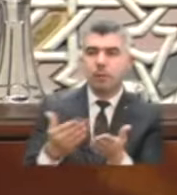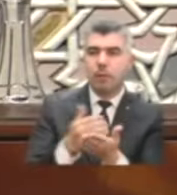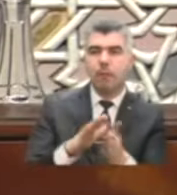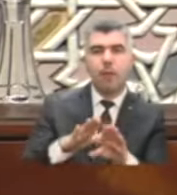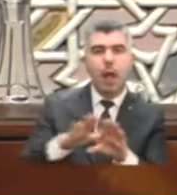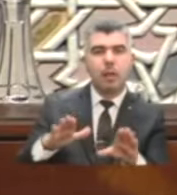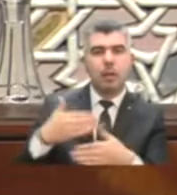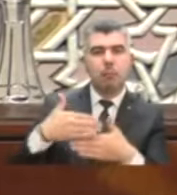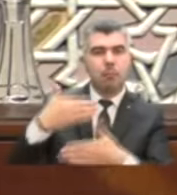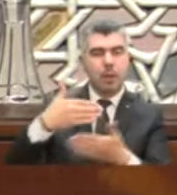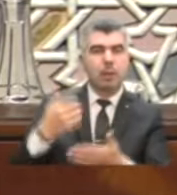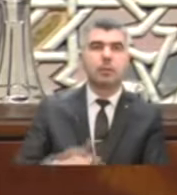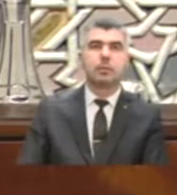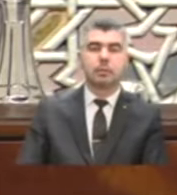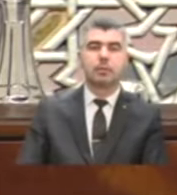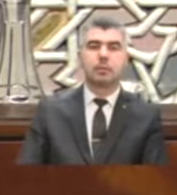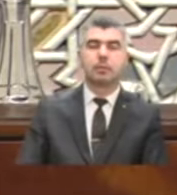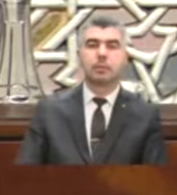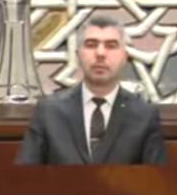شكرا. سيد الوزير.